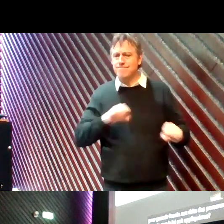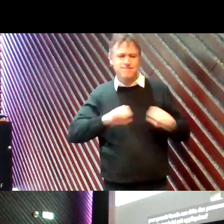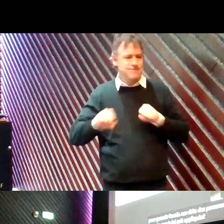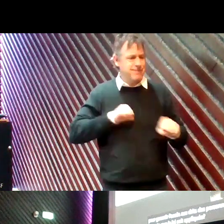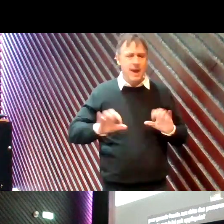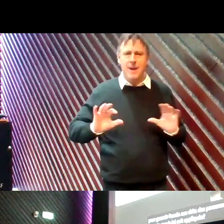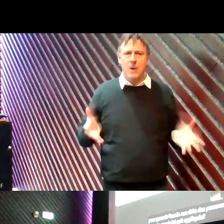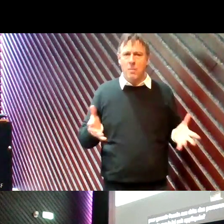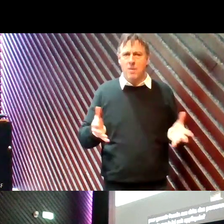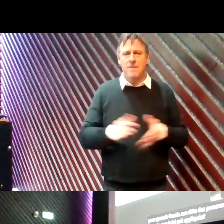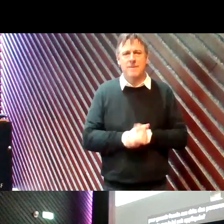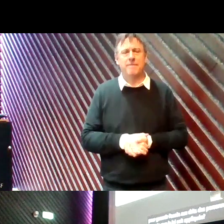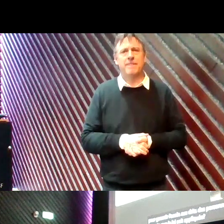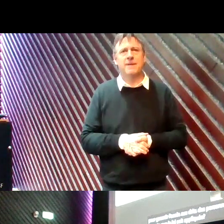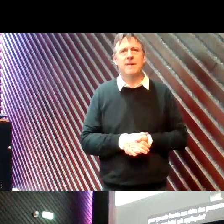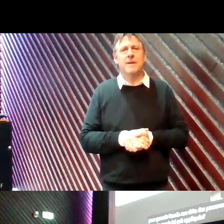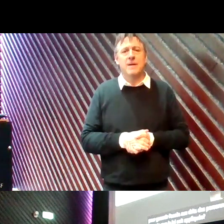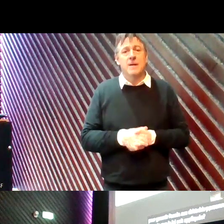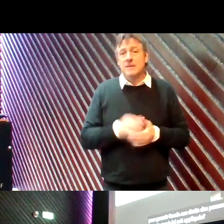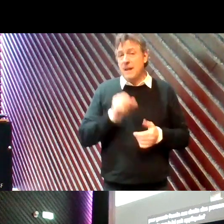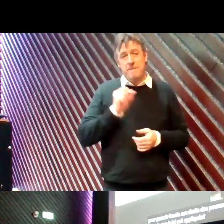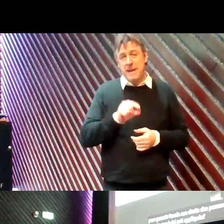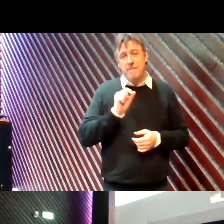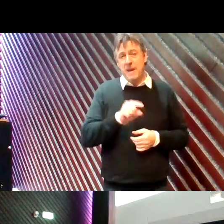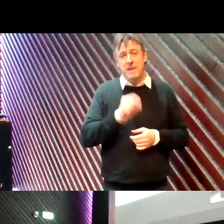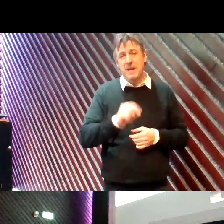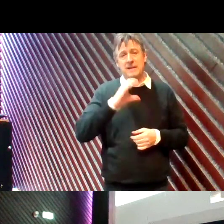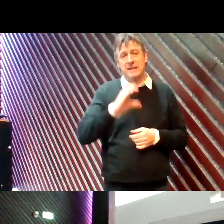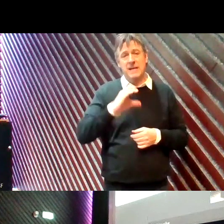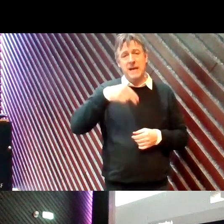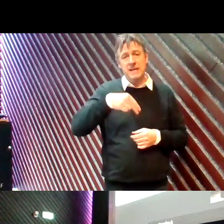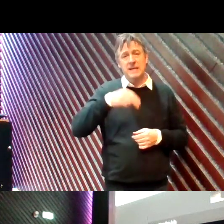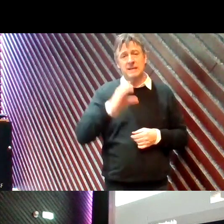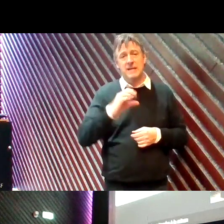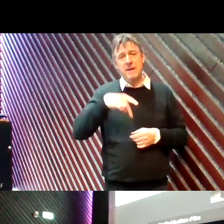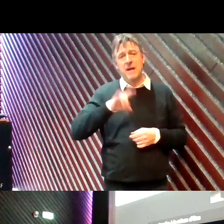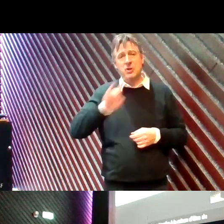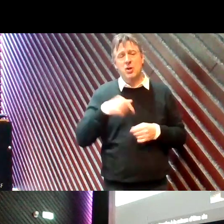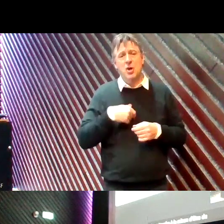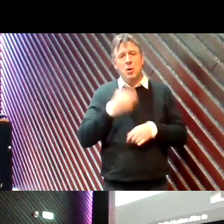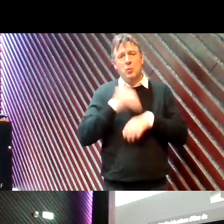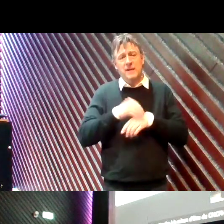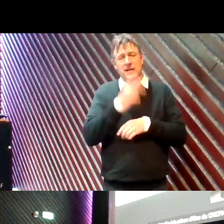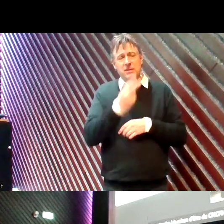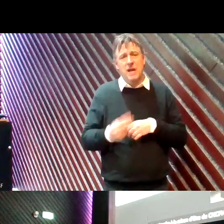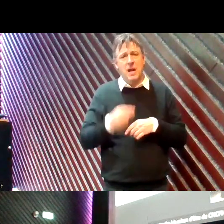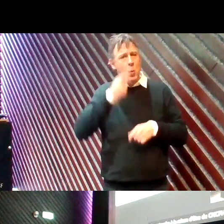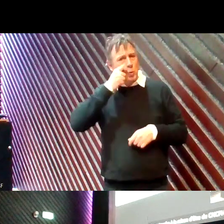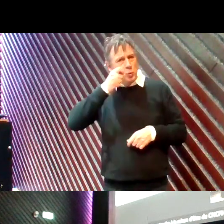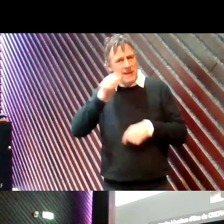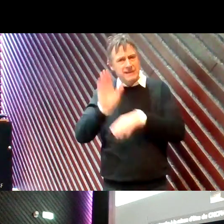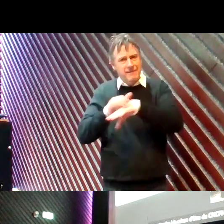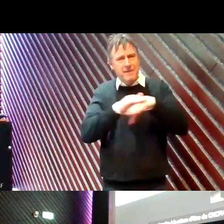à la raison d'être du NGPH, le Conseil national consultatif des personnes handicapées,